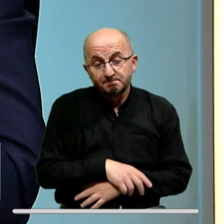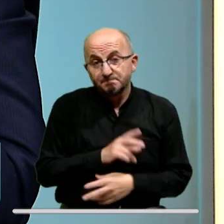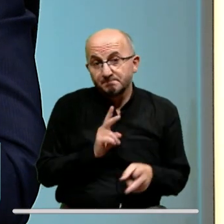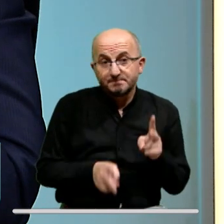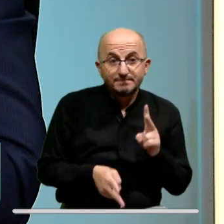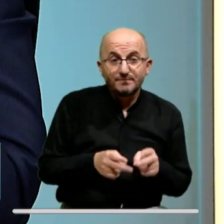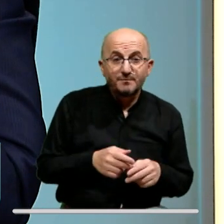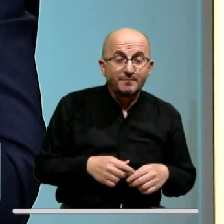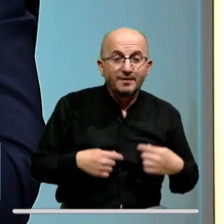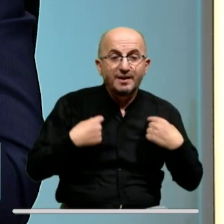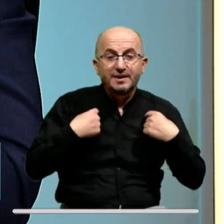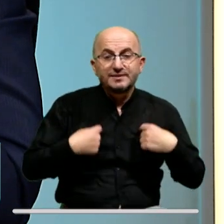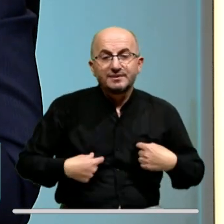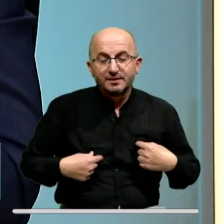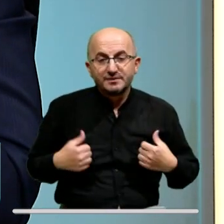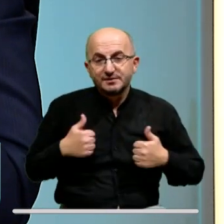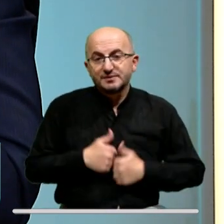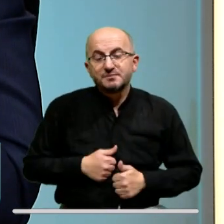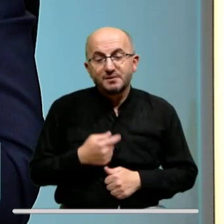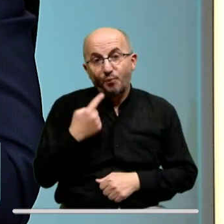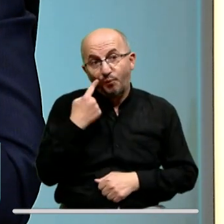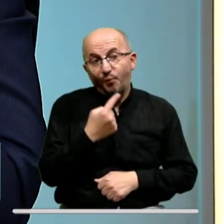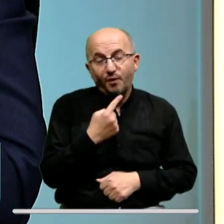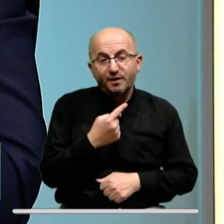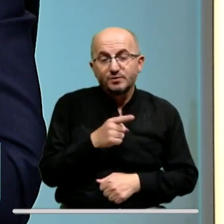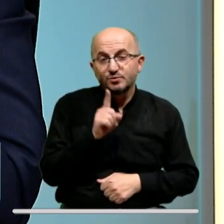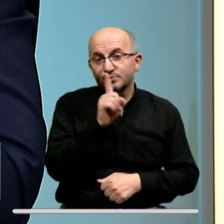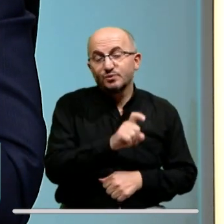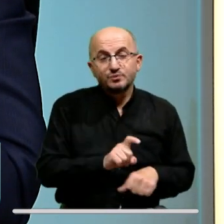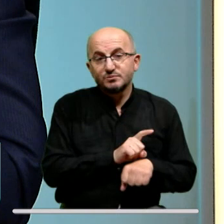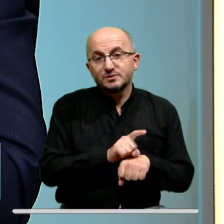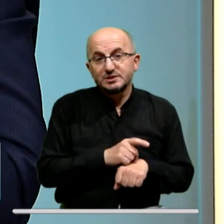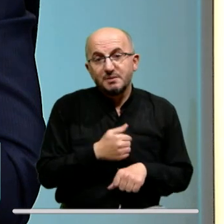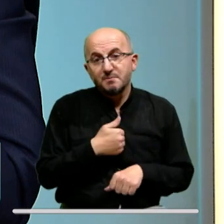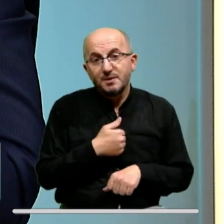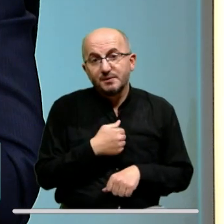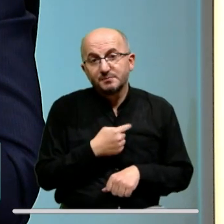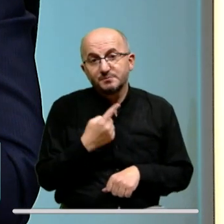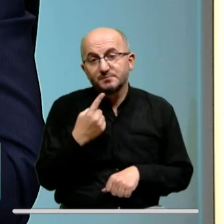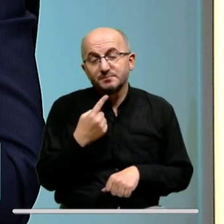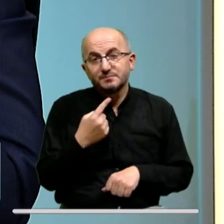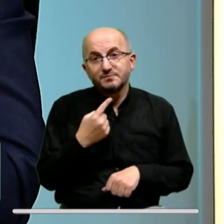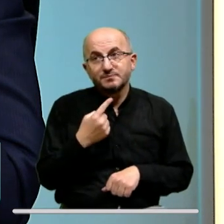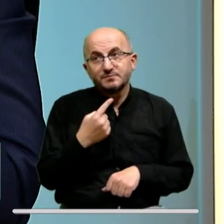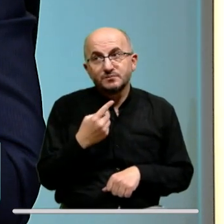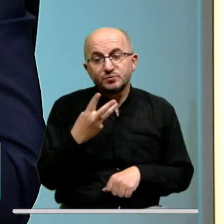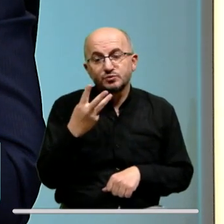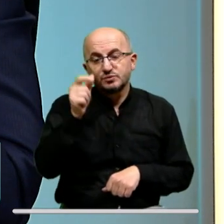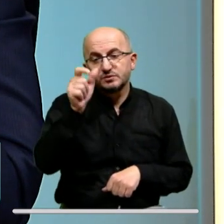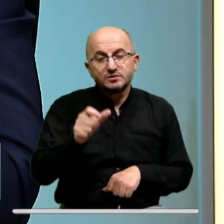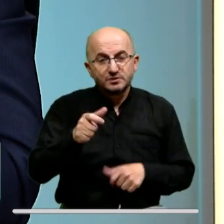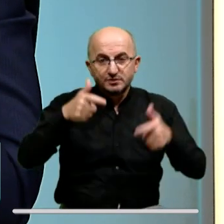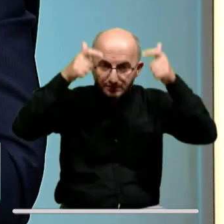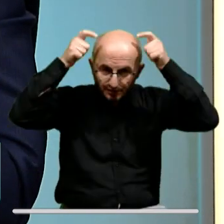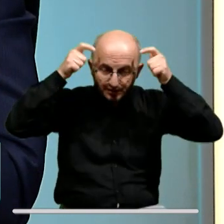bazen atlet giyerek yani belli. Sorduğumuz zaman da ben bir seferinde rastlamıştım. Üç tane kişi böyle